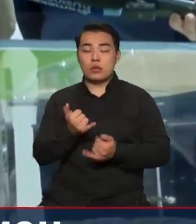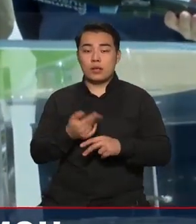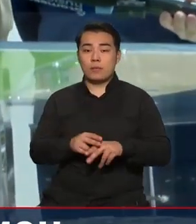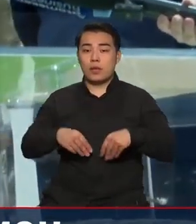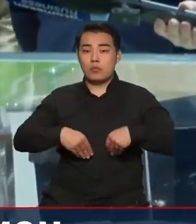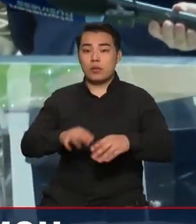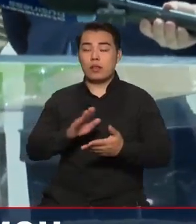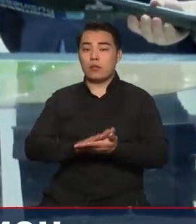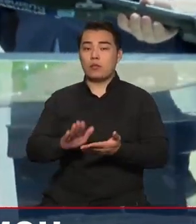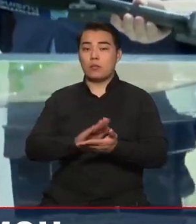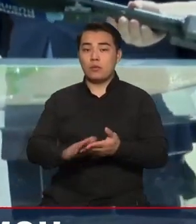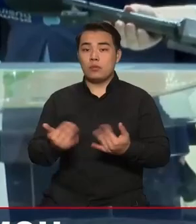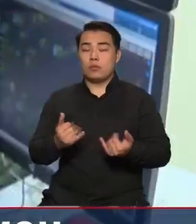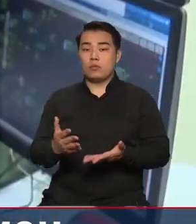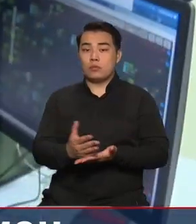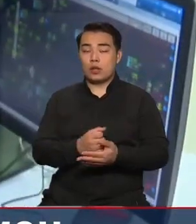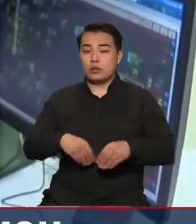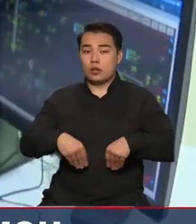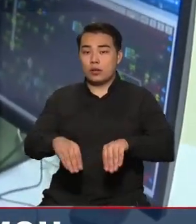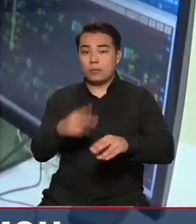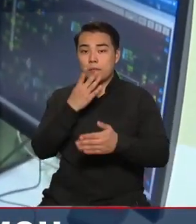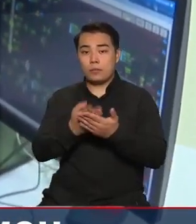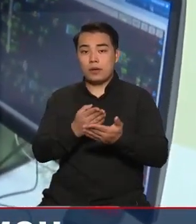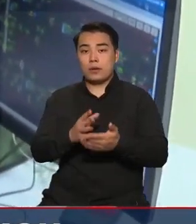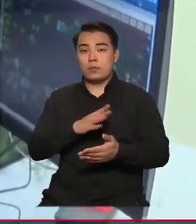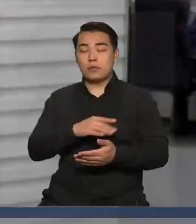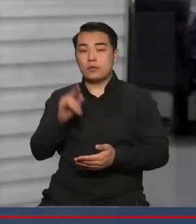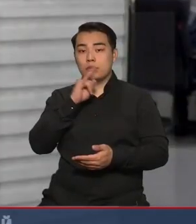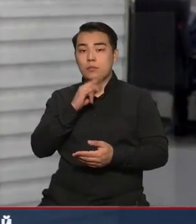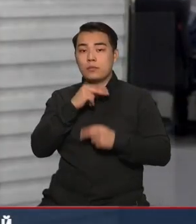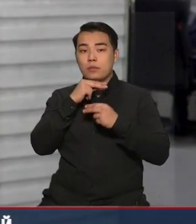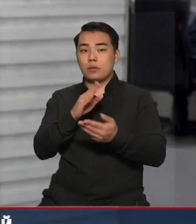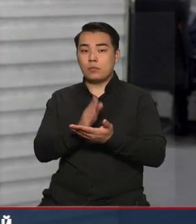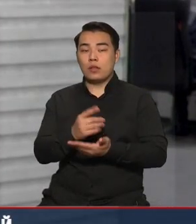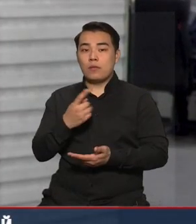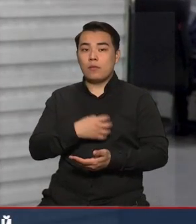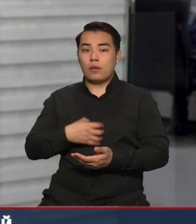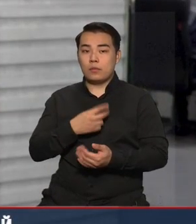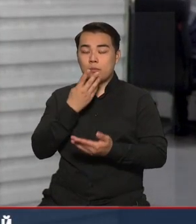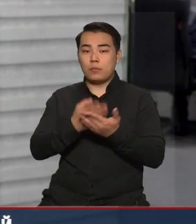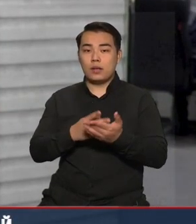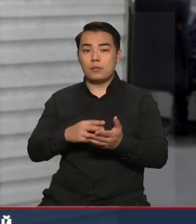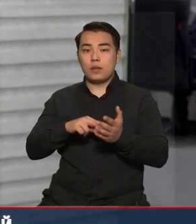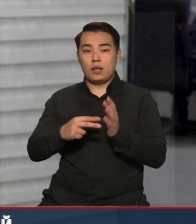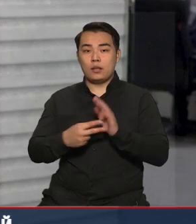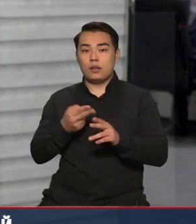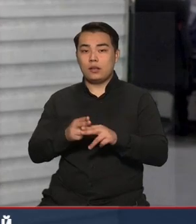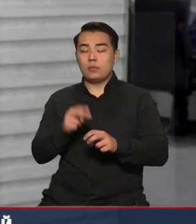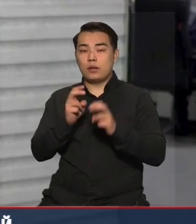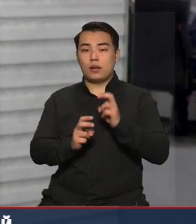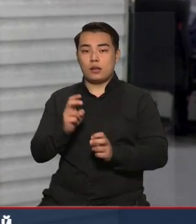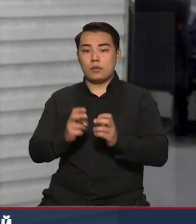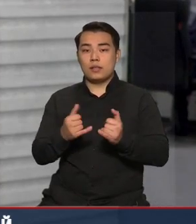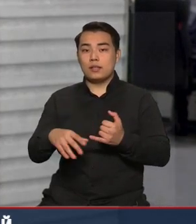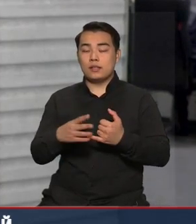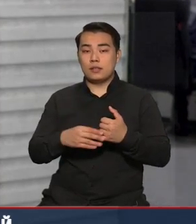или уборки урожая. Сейчас предприятие уделило внимание на производство дизтоплива. Один из важных наших стратегических проектов – это производство